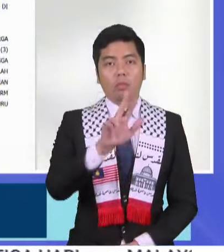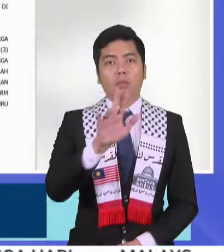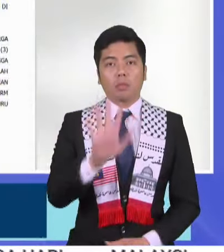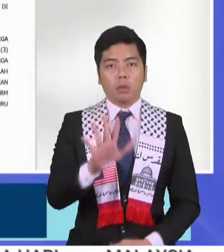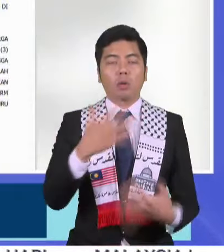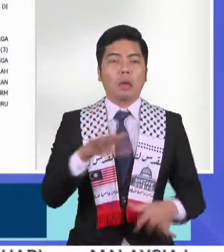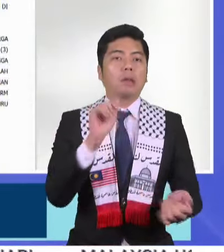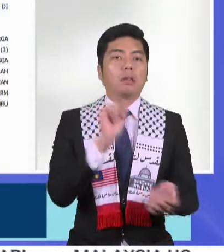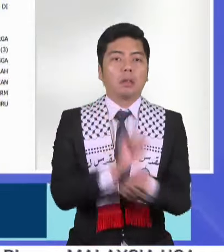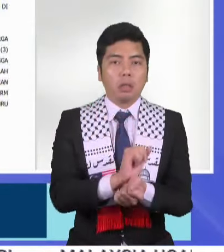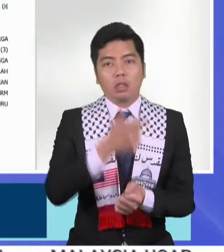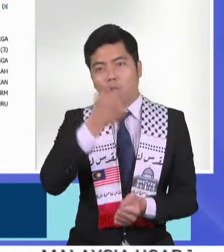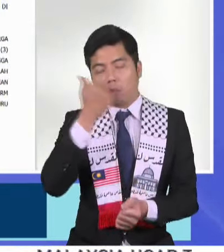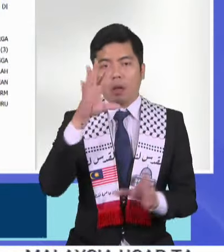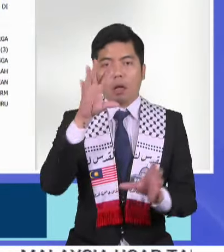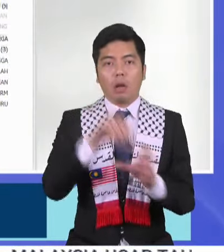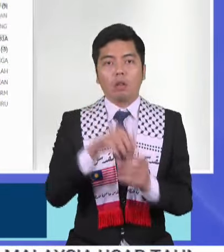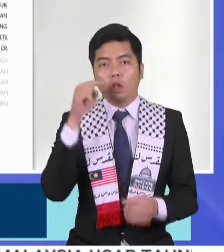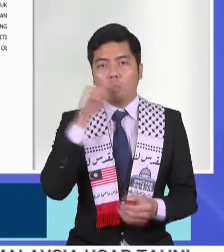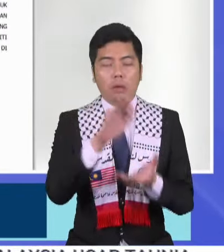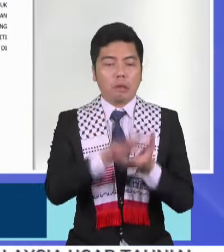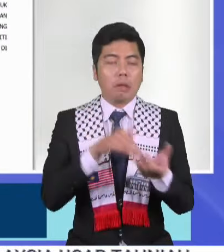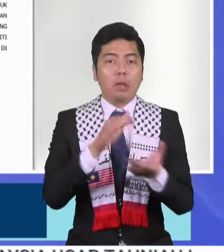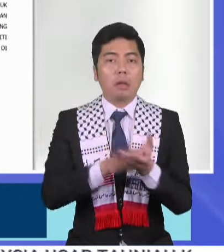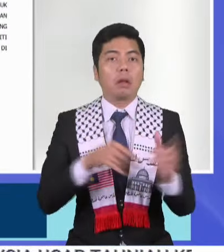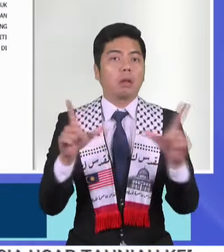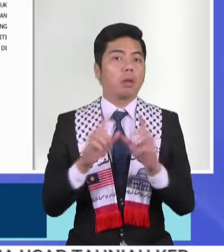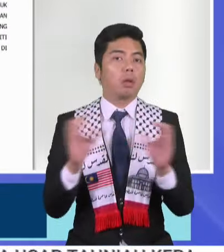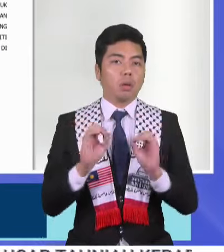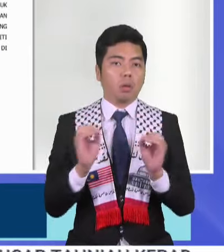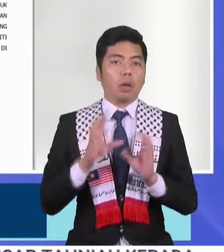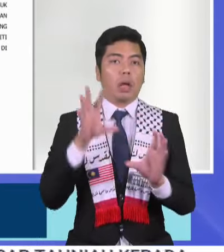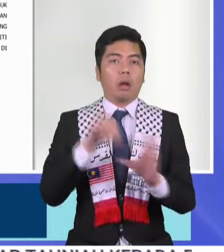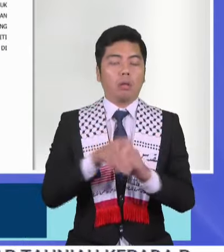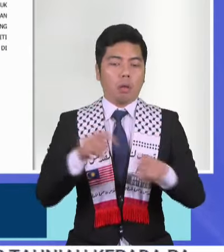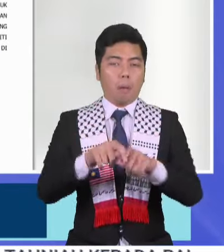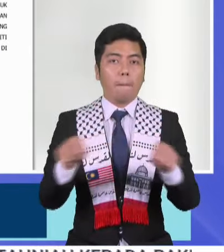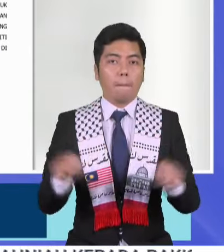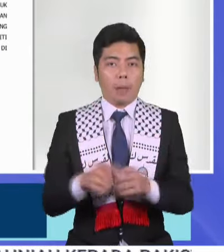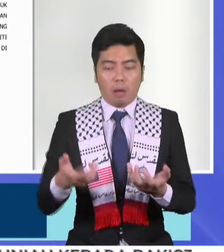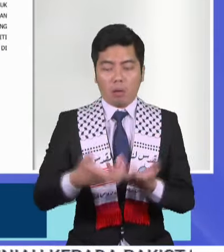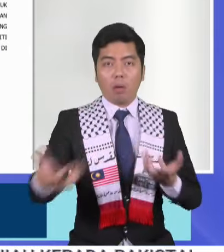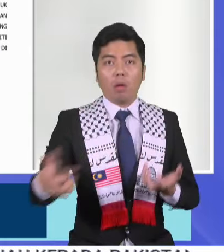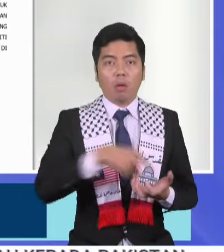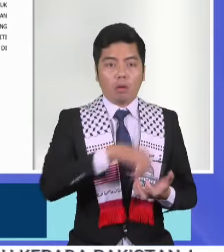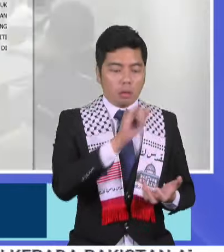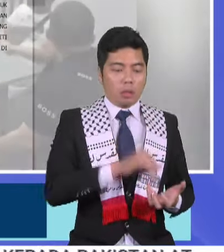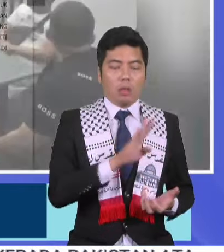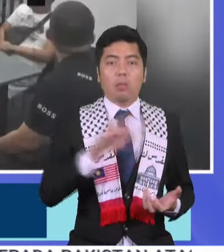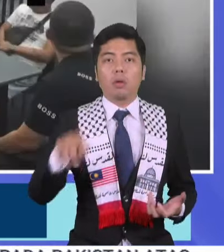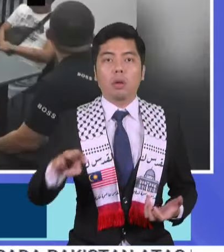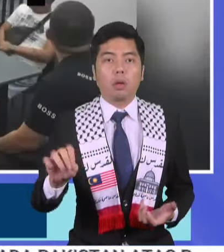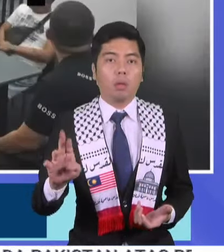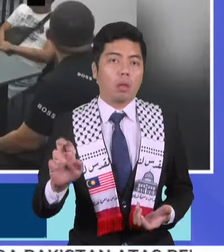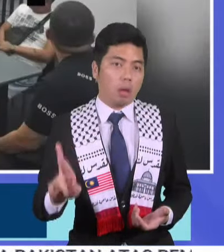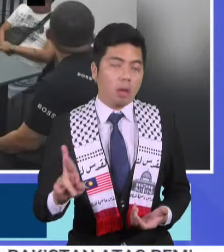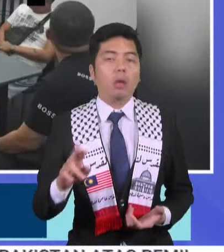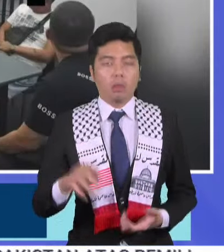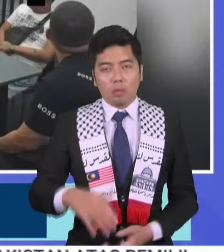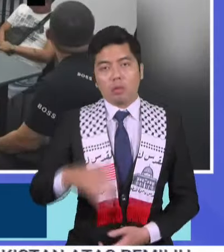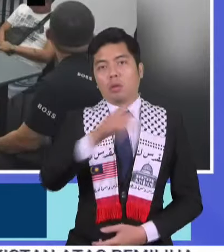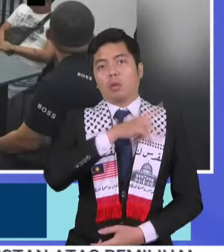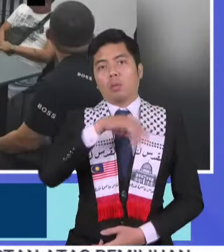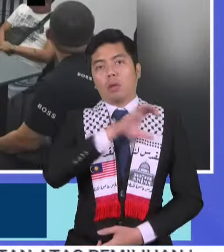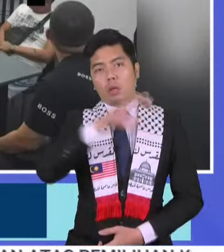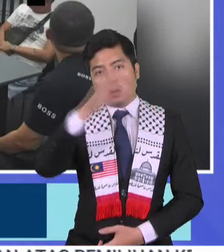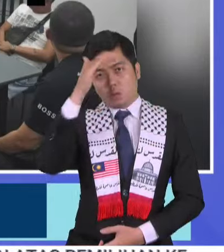35 individu ditahan disyaki terlibat sindiket perjudian tanpa lesen dalam serbuan dua premis berasingan di Johor Bahru dan Muar. Ketua Polis Johor berkata,